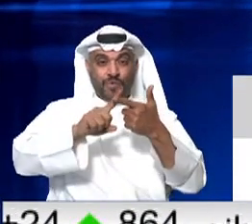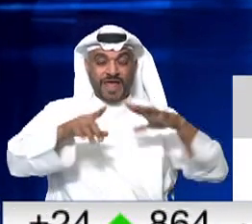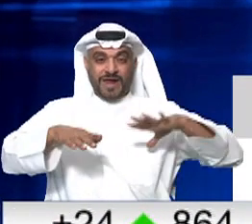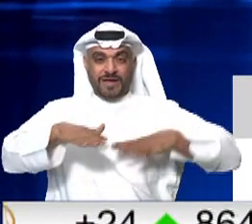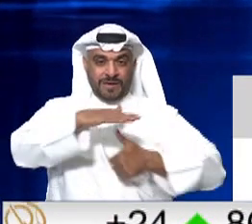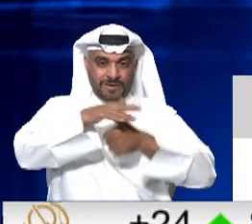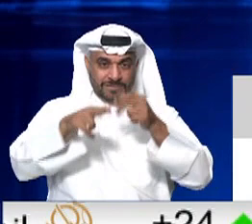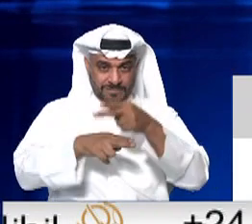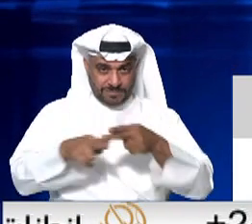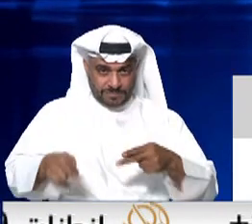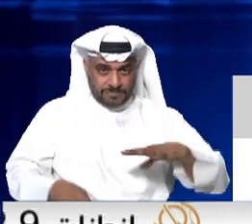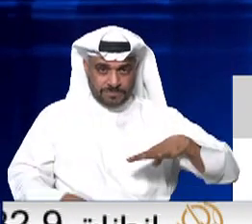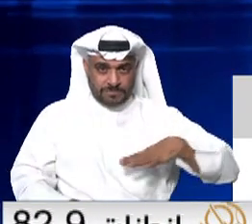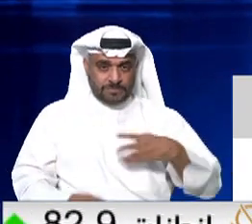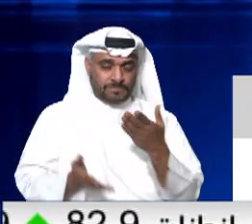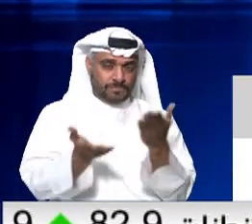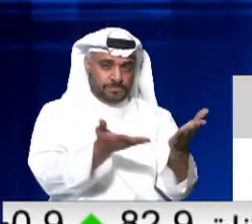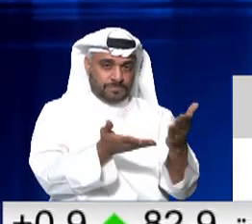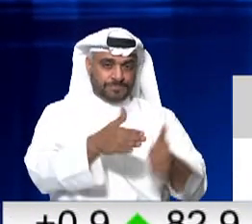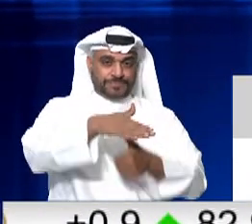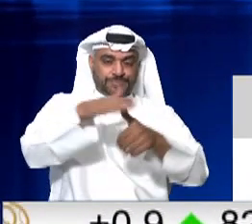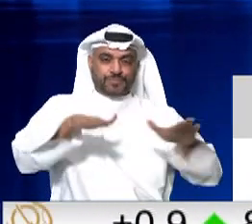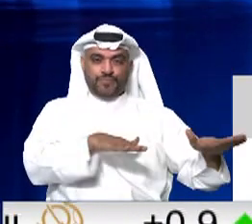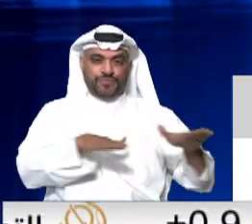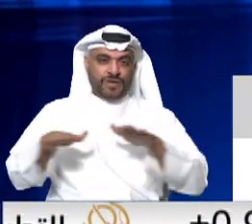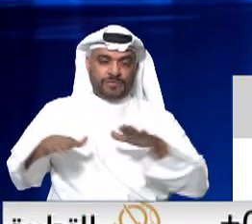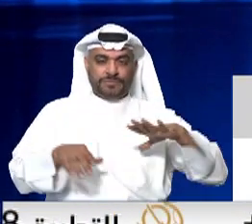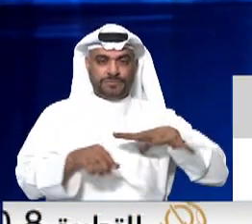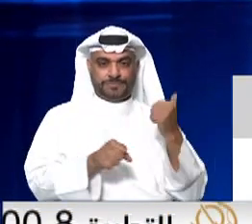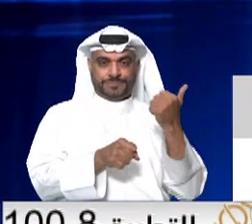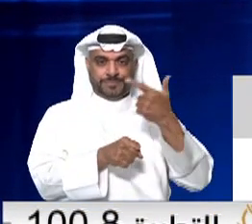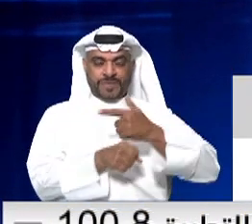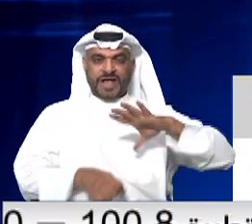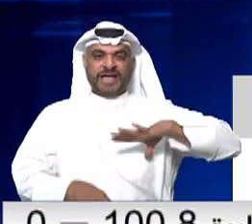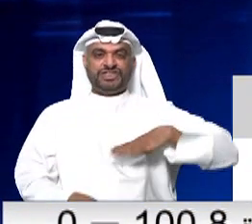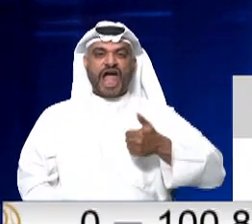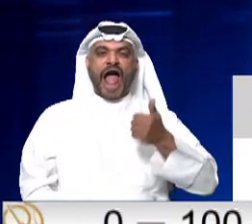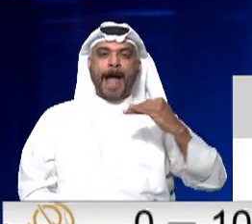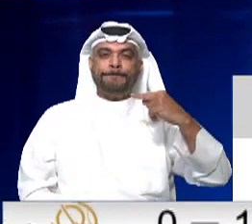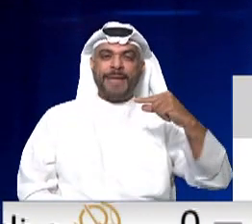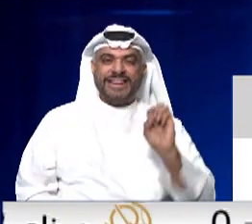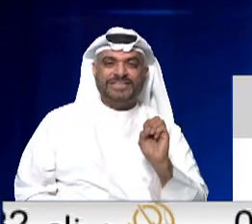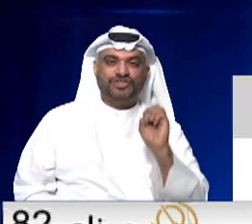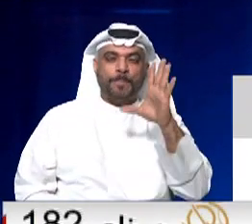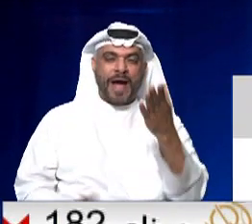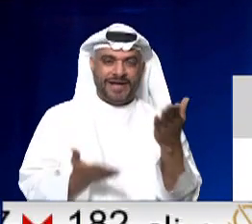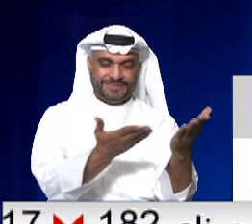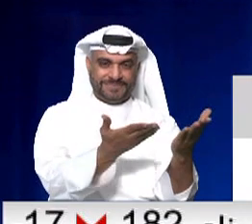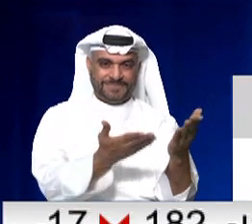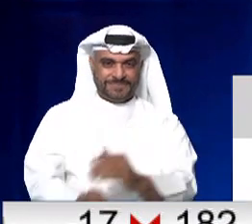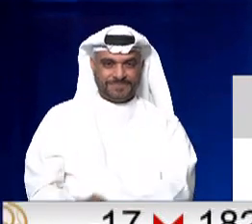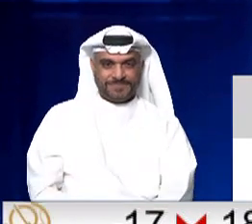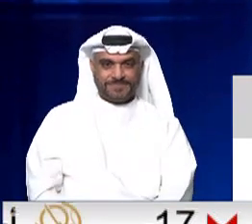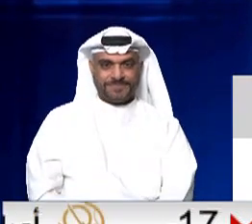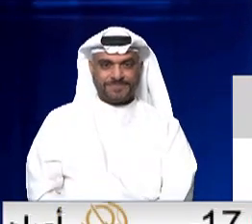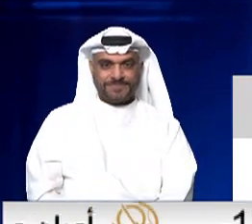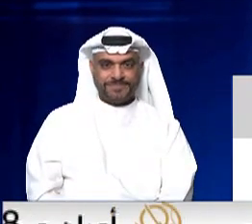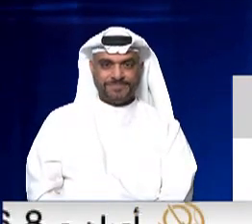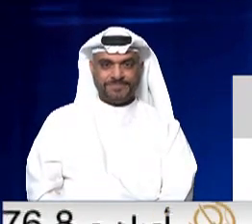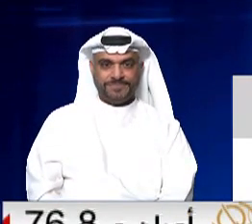نواف الاحمد الصباح رئيس ديوان سموه العهد الشيخ احمد العبد الله الاحمد الجابر الصباح